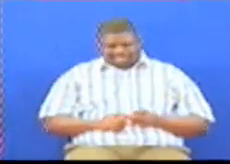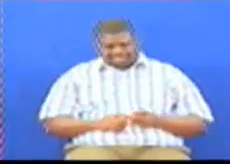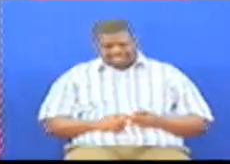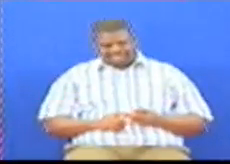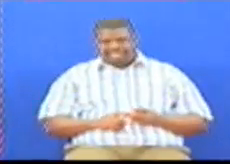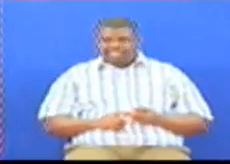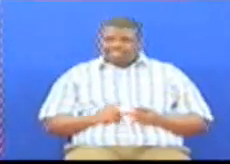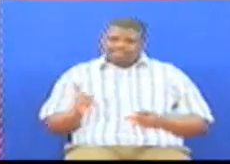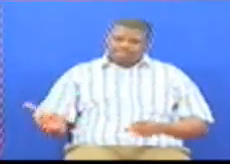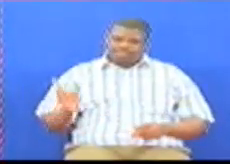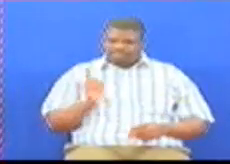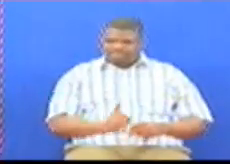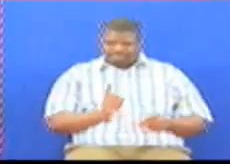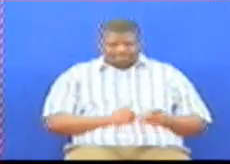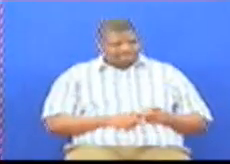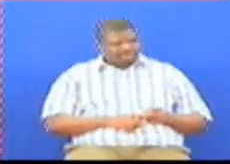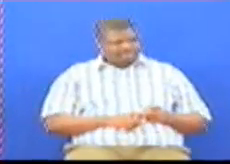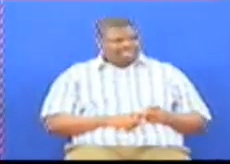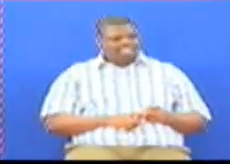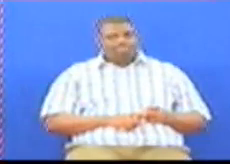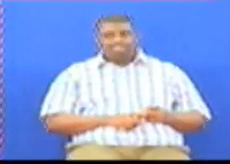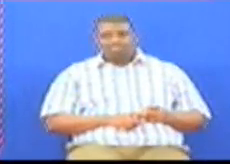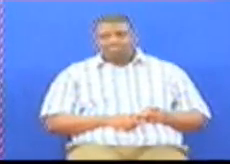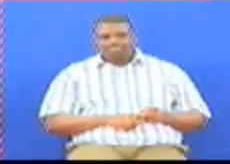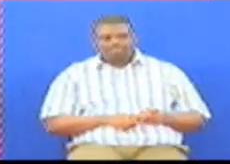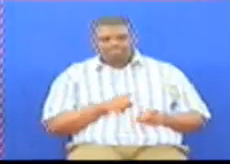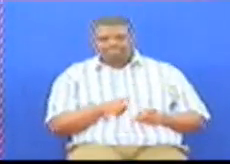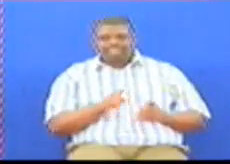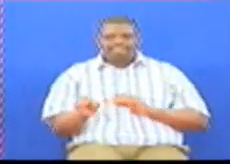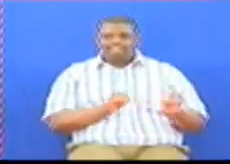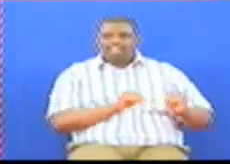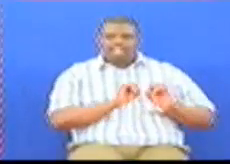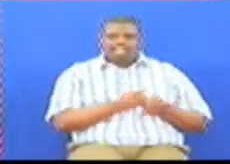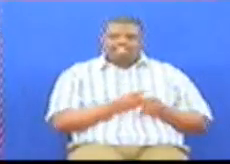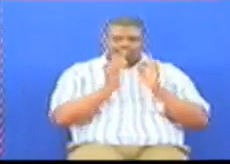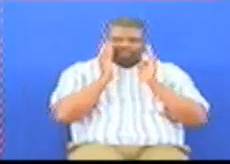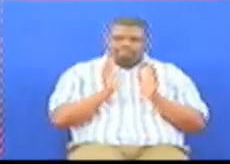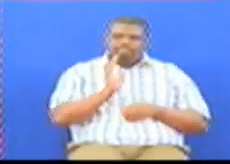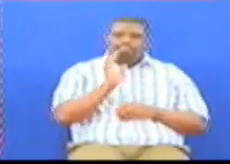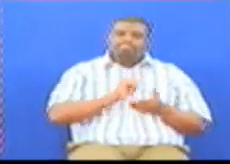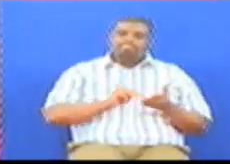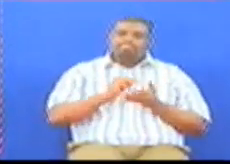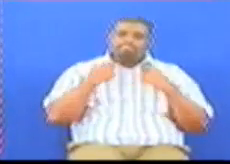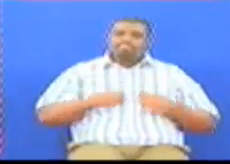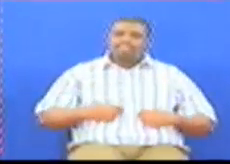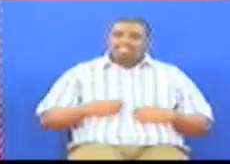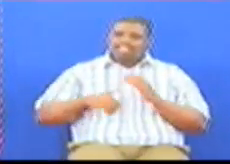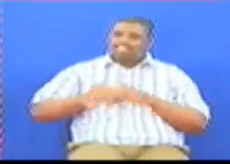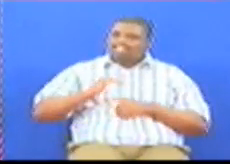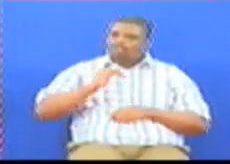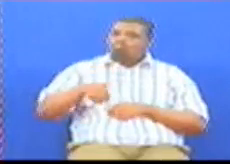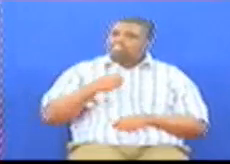Najua unaweza kaja hapo unasema kanuni na taratibu zinasema kate rufaa, aandike barua. Lakini mea wa Dar es Salaam ameandika barua zaidi ya mwezi,